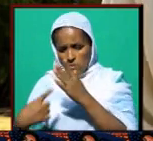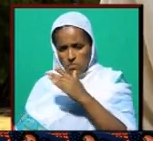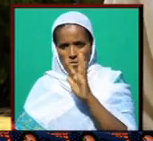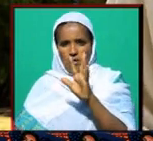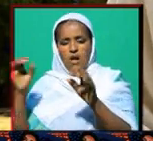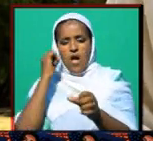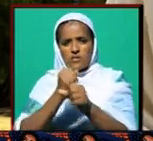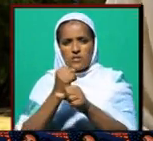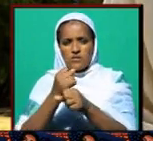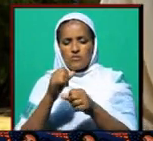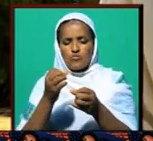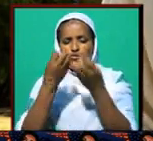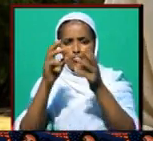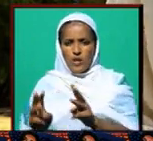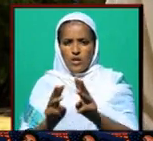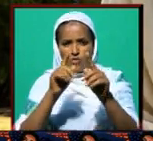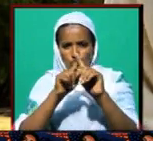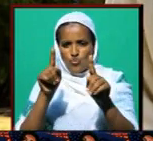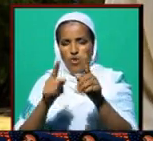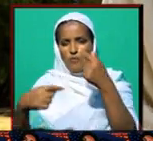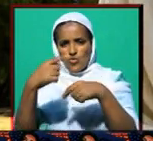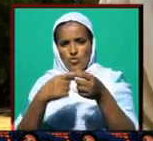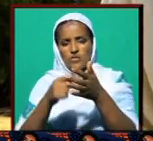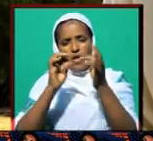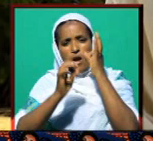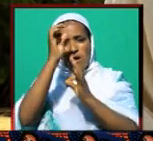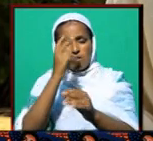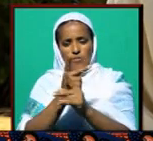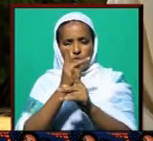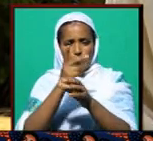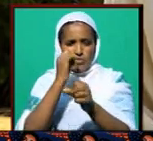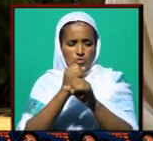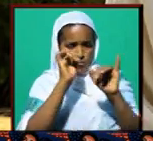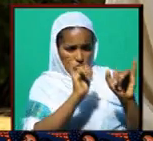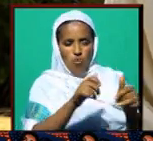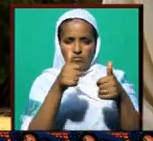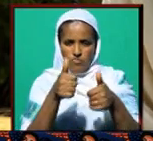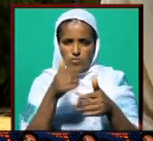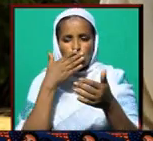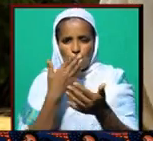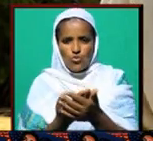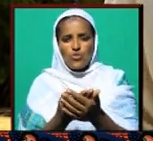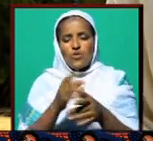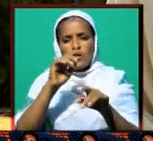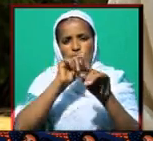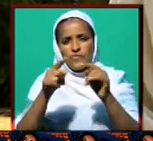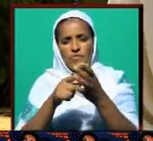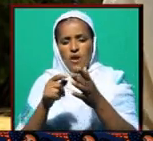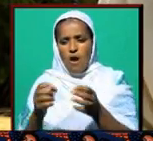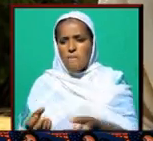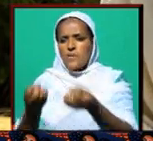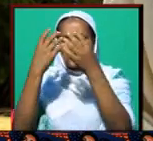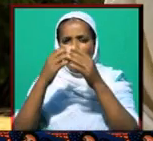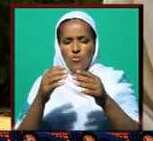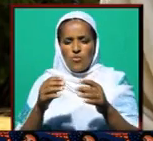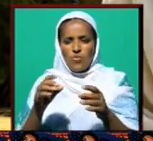ምሳሌ እንዳይጠፋብን ነገሮች ሁሉ እንዳይሸረሸሩብና አሰራራችን ብዙ መንገድ ልዩነት አምጥተዋል ብዬ ነው ማስበው። እና ትውፊት ጠብቆ የሚሰሩት እንዳሉ ሆኖ